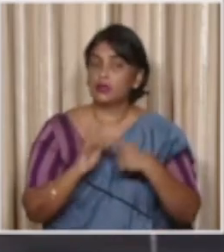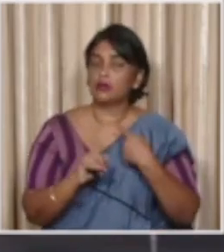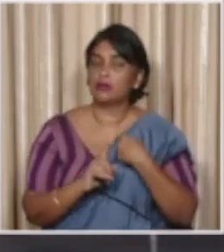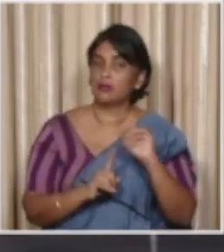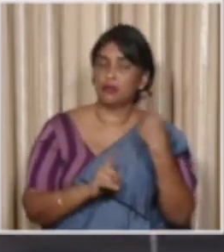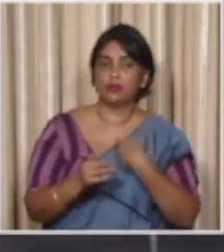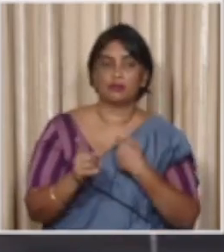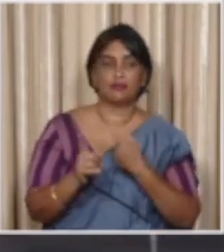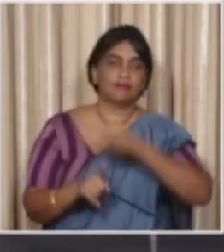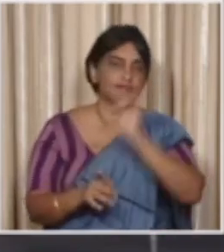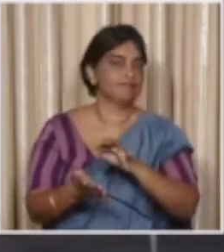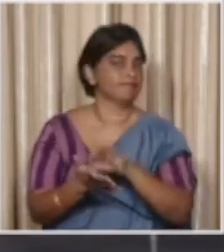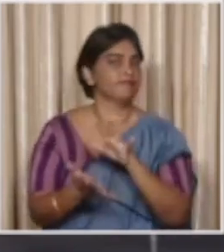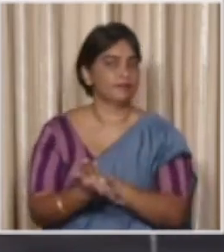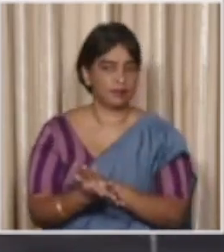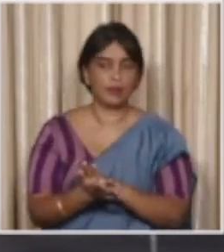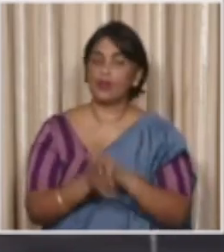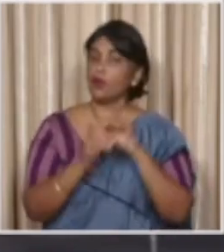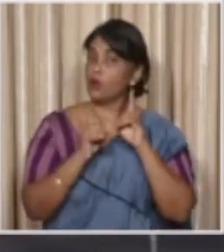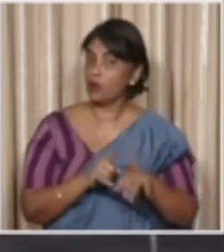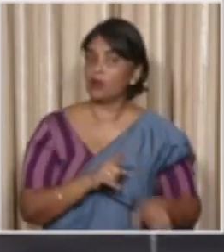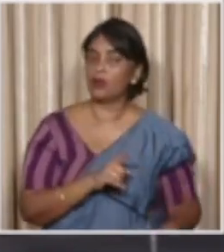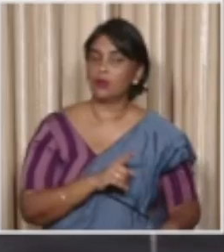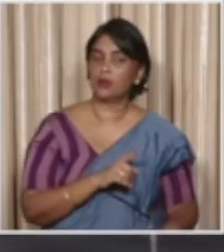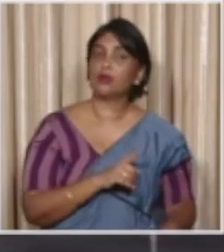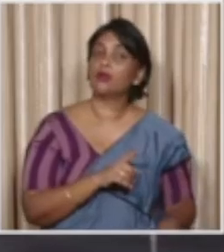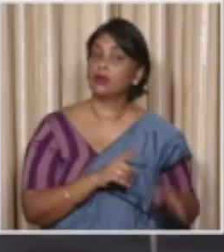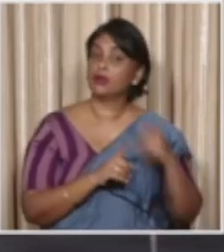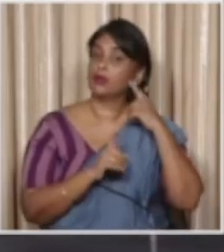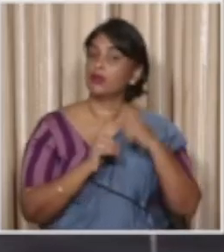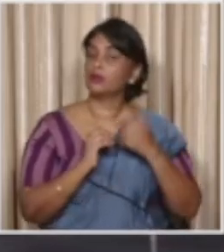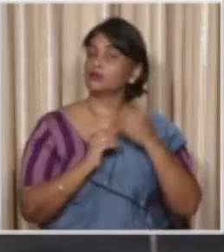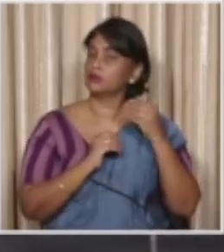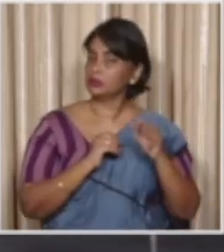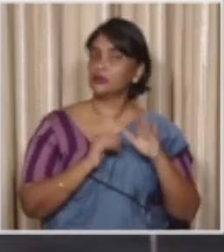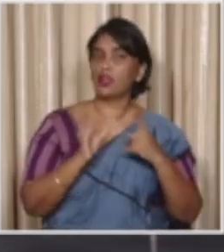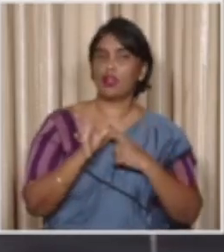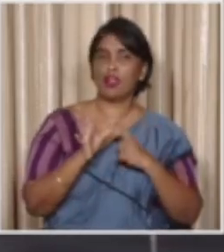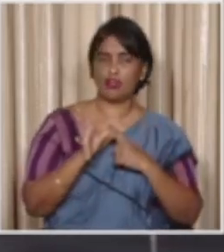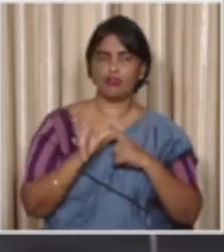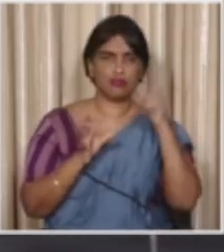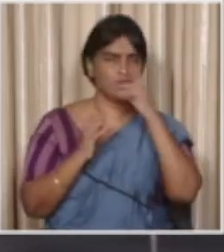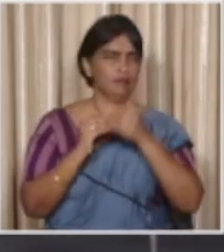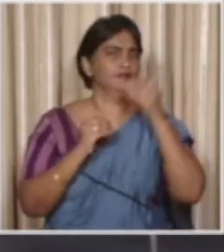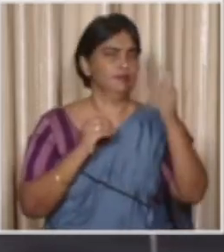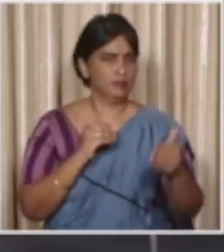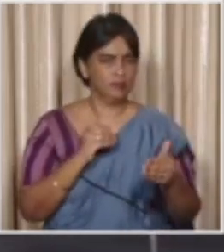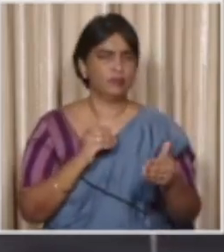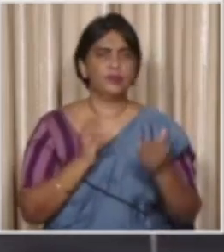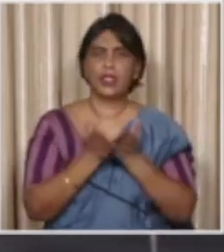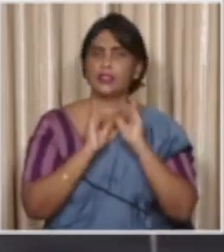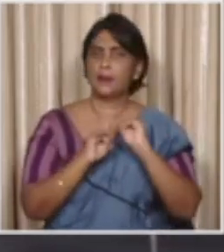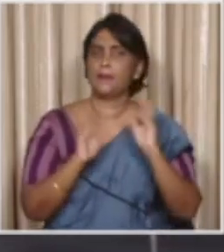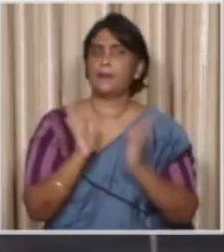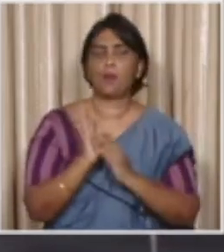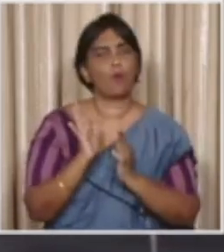එකඟතාවය ඇතිකර ගැනීම සඳහා. ඉතින් මෙවැනි ඒකේ ඊළඟ දිගුවක් හැටියට අගෝස්තු මාසෙදී ඉන්දීය